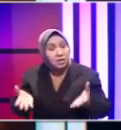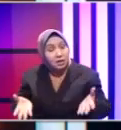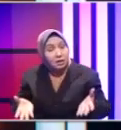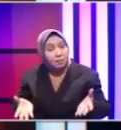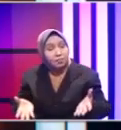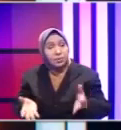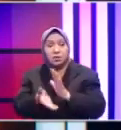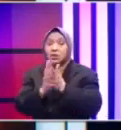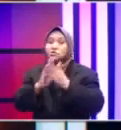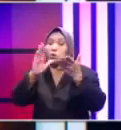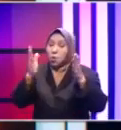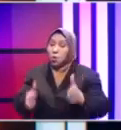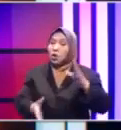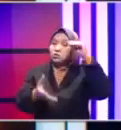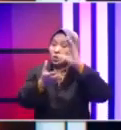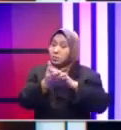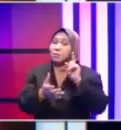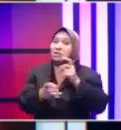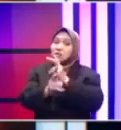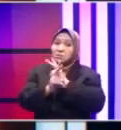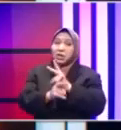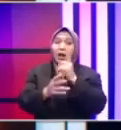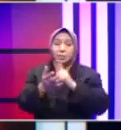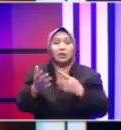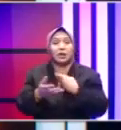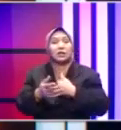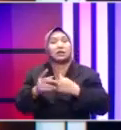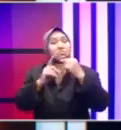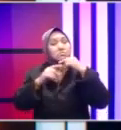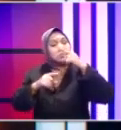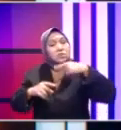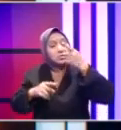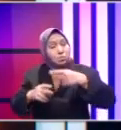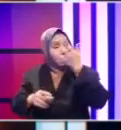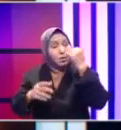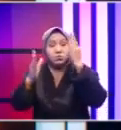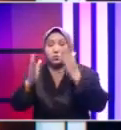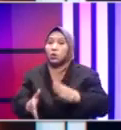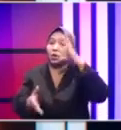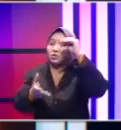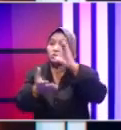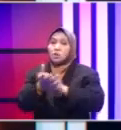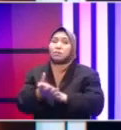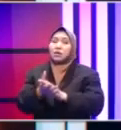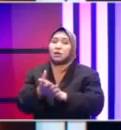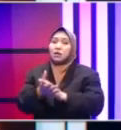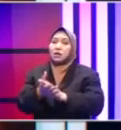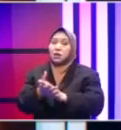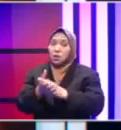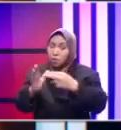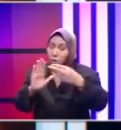sebagai seorang suami kita kini berjaga-jaga dengan aku yang kita cutter suami karena seorang suami hukum